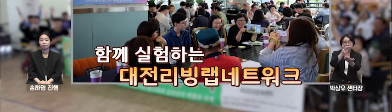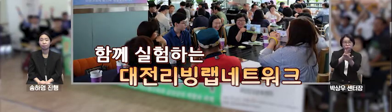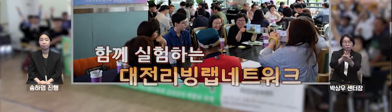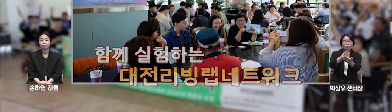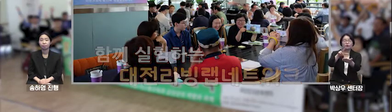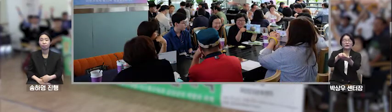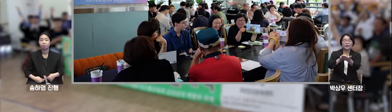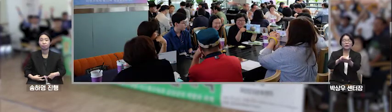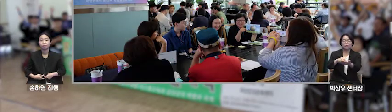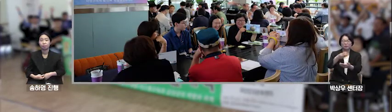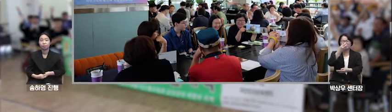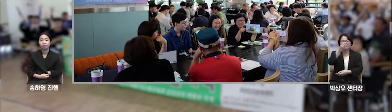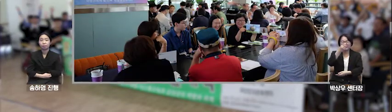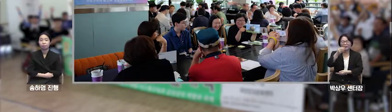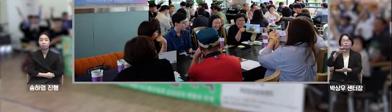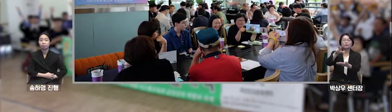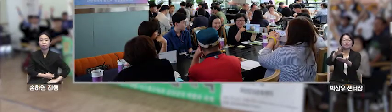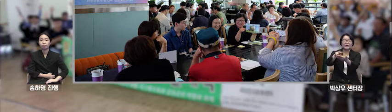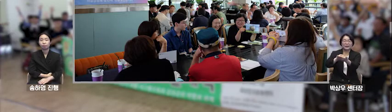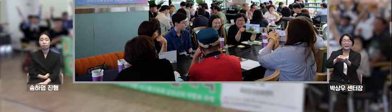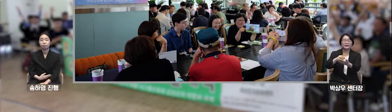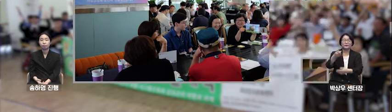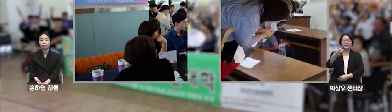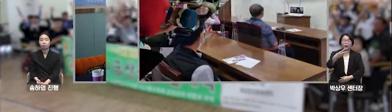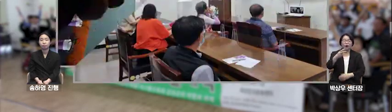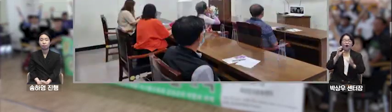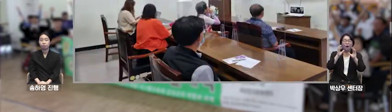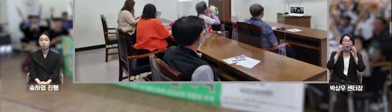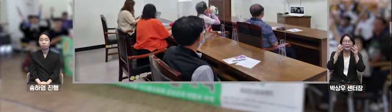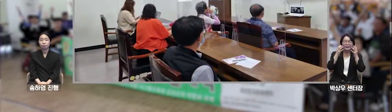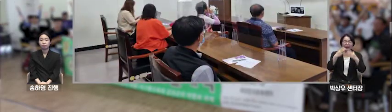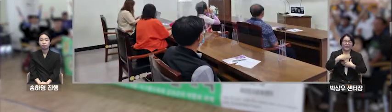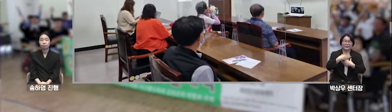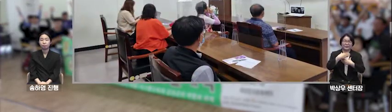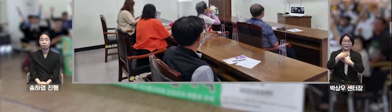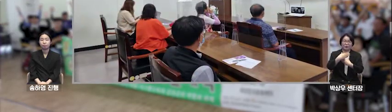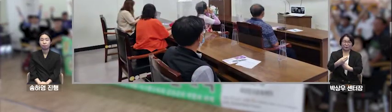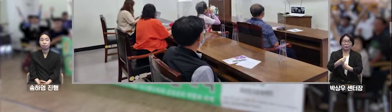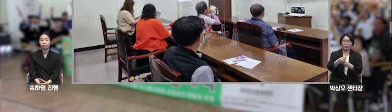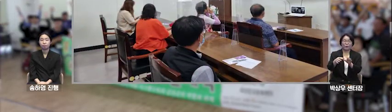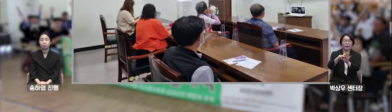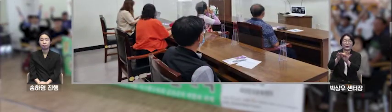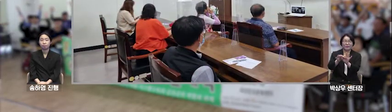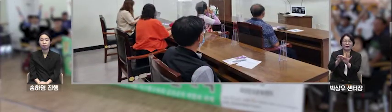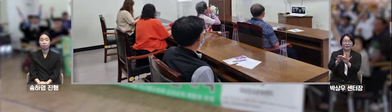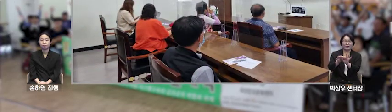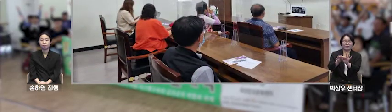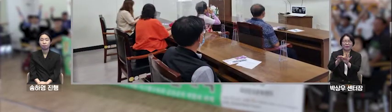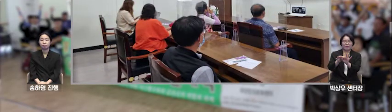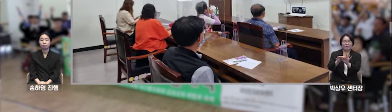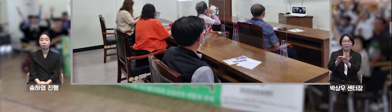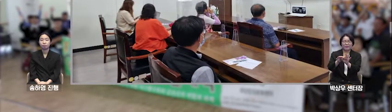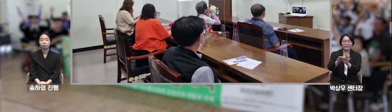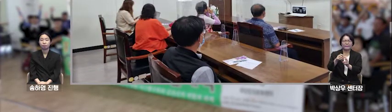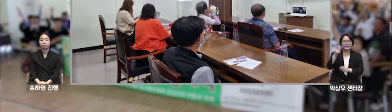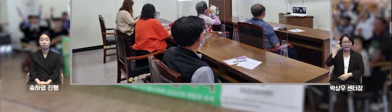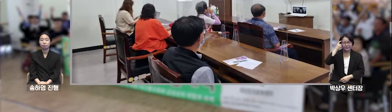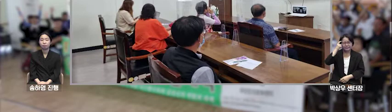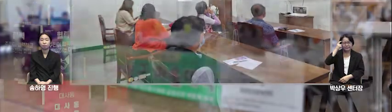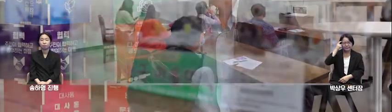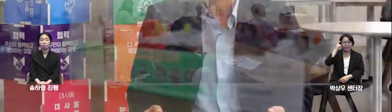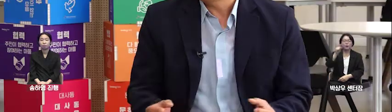주정차의 문제라든지 뭐 쓰레기 문제라든지 또 어린이들의 안전 문제라든지 이러한 것들을 인식하게